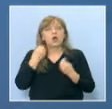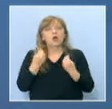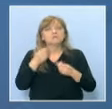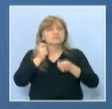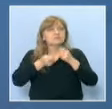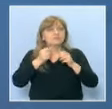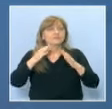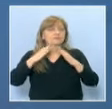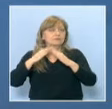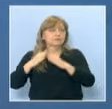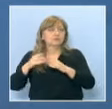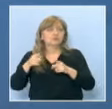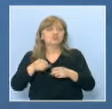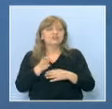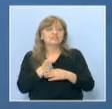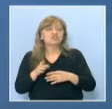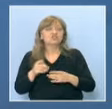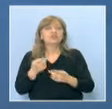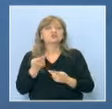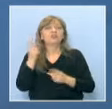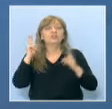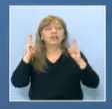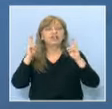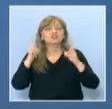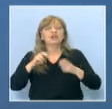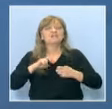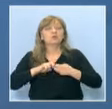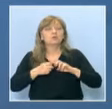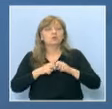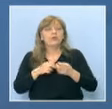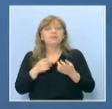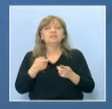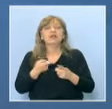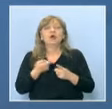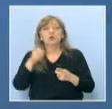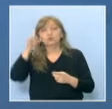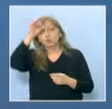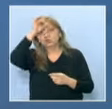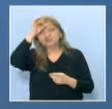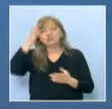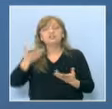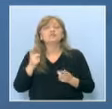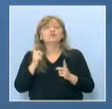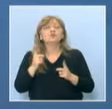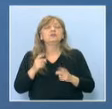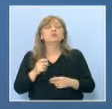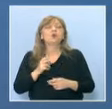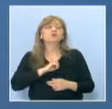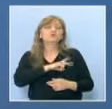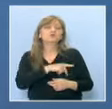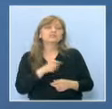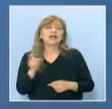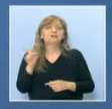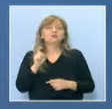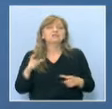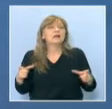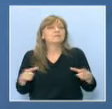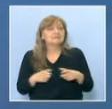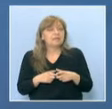са част от решаването на проблемите на ученици, които са от социално слаби семейства. Участват